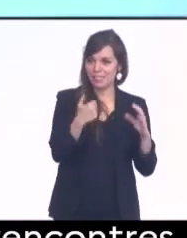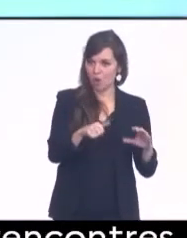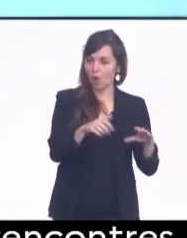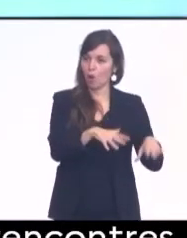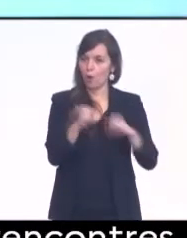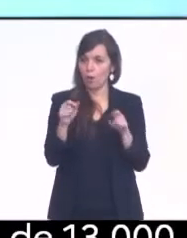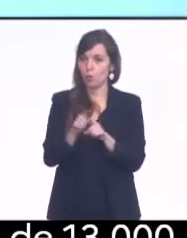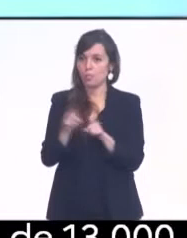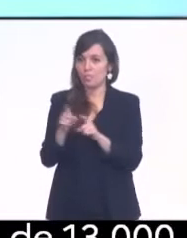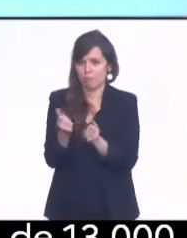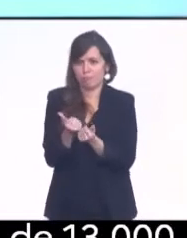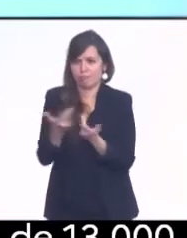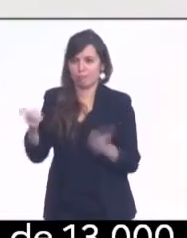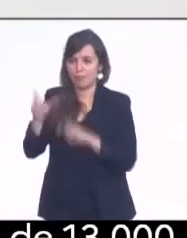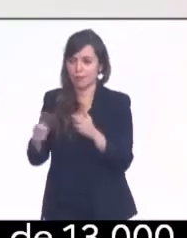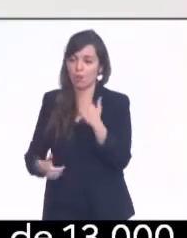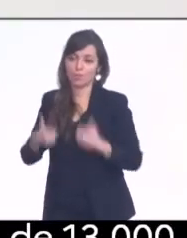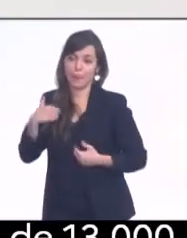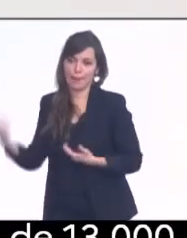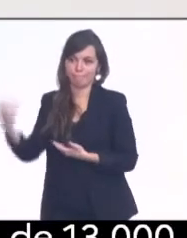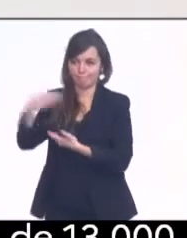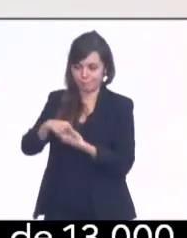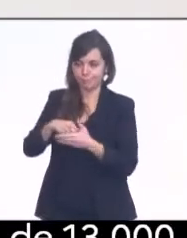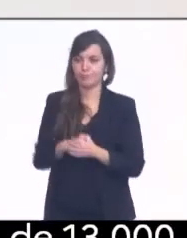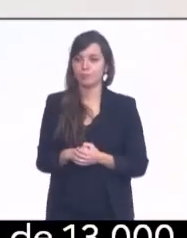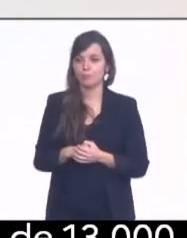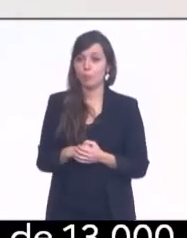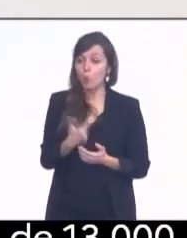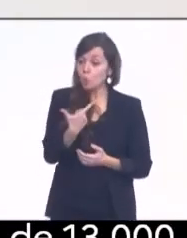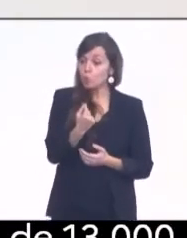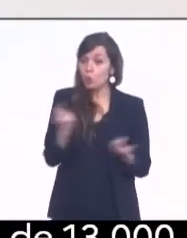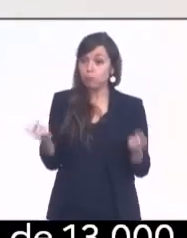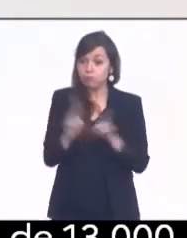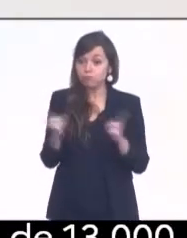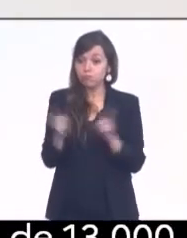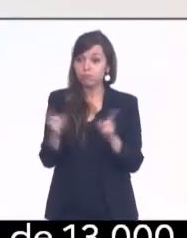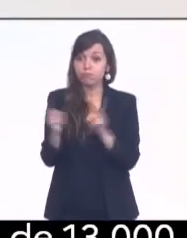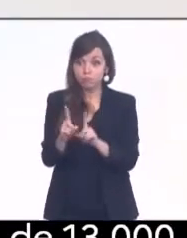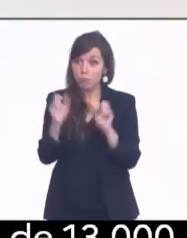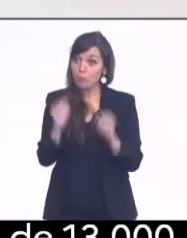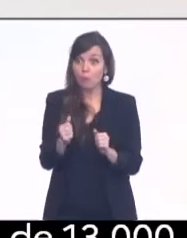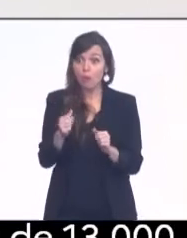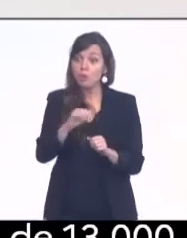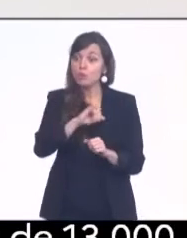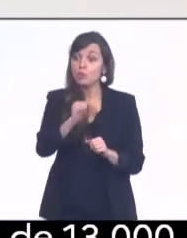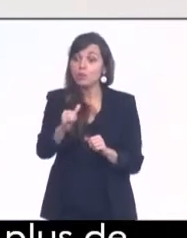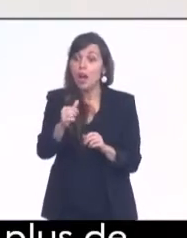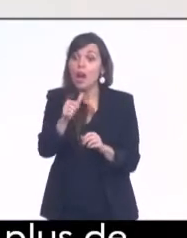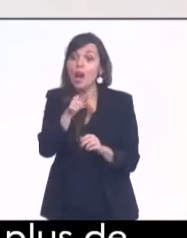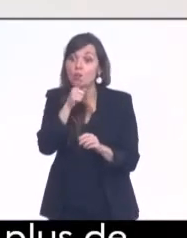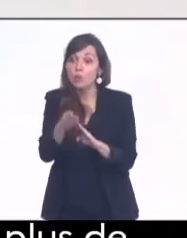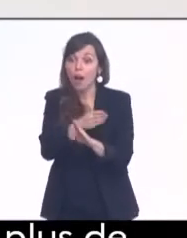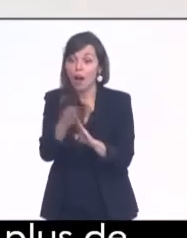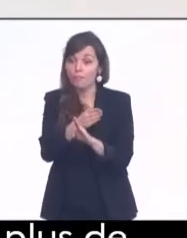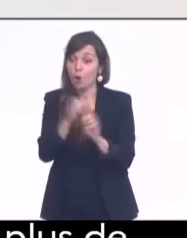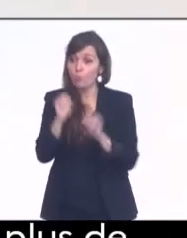personnes handicapées ont candidaté. La constitution de duos peut être réalisée jusqu'à la veille de l'événement. N'hésitez pas, maintenez-les, faites-les